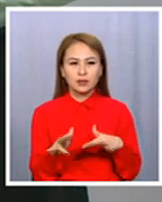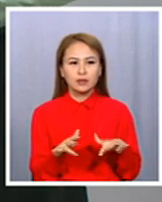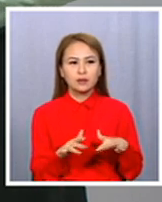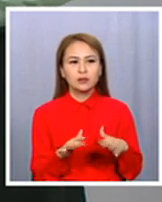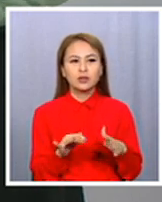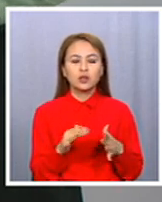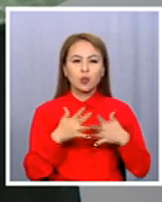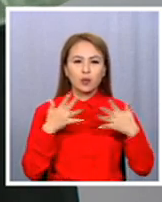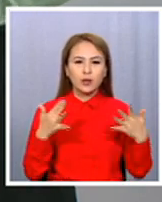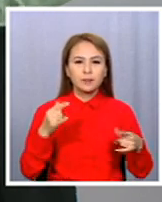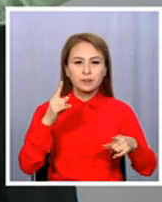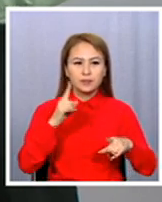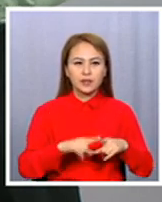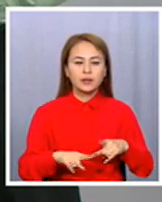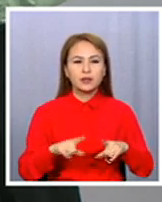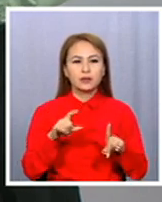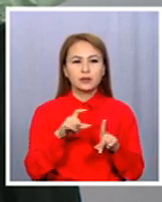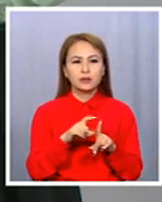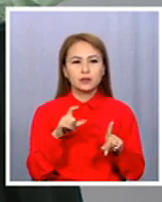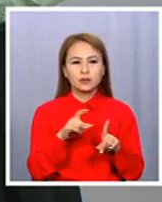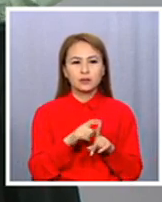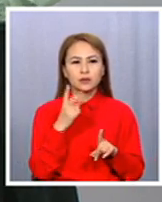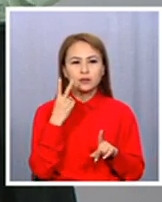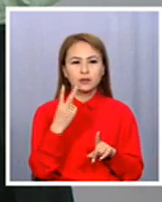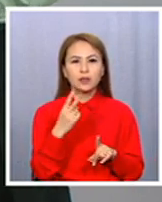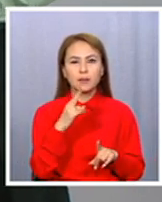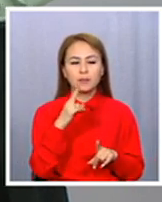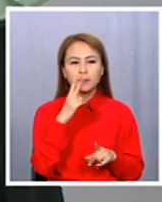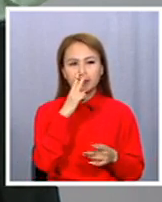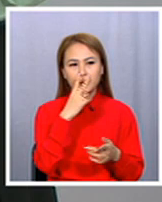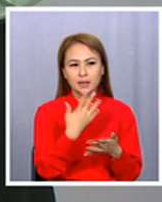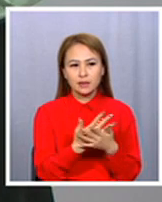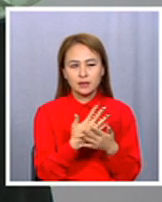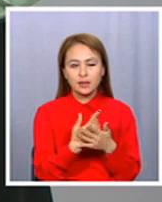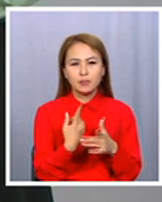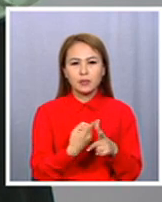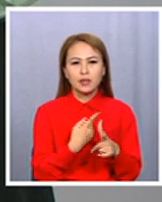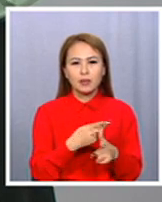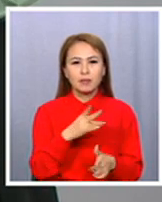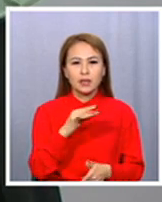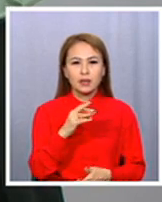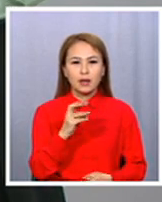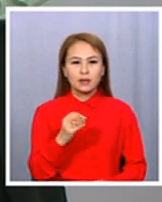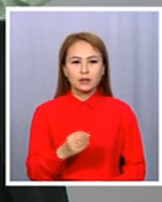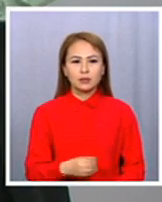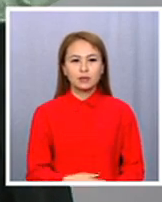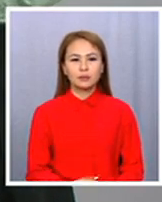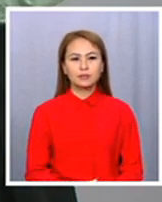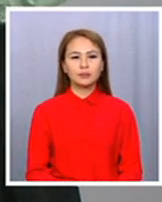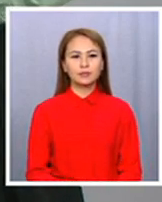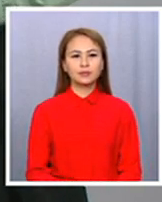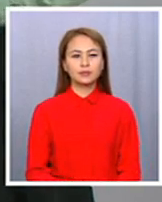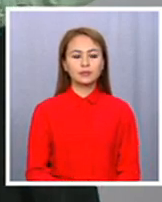И широкое и быстрое – это два слова-признака, имена прилагательные.